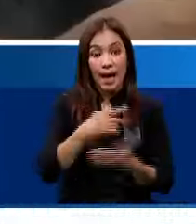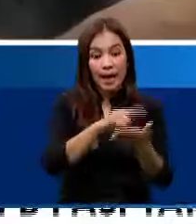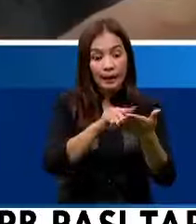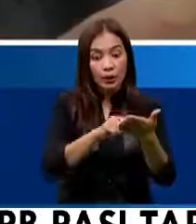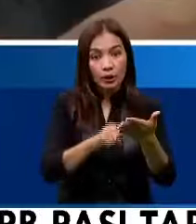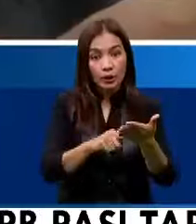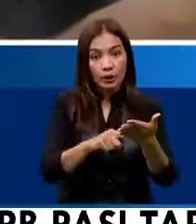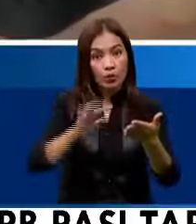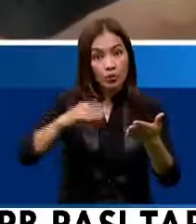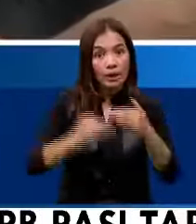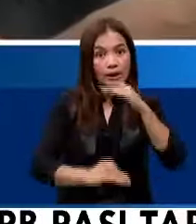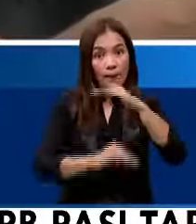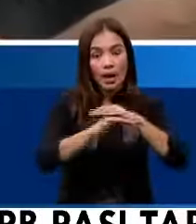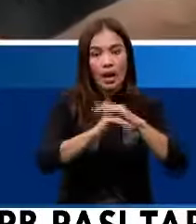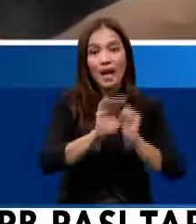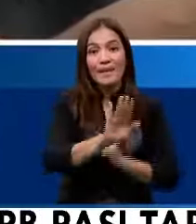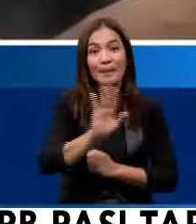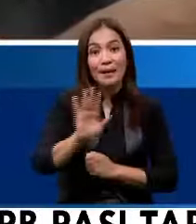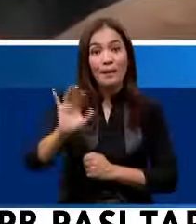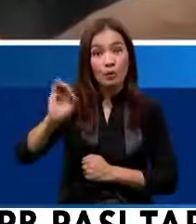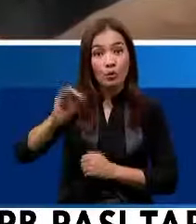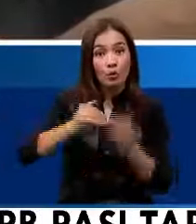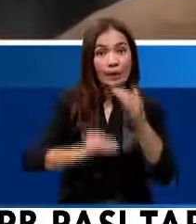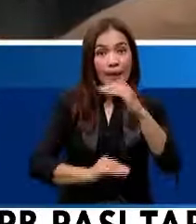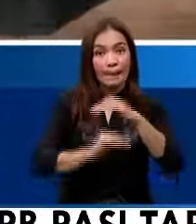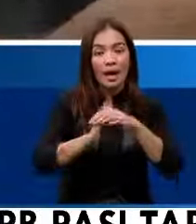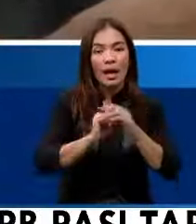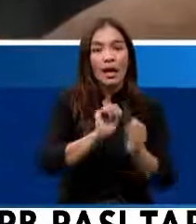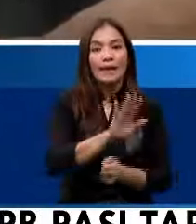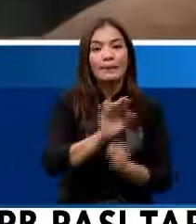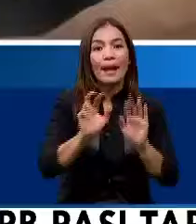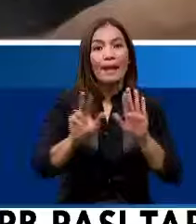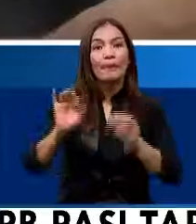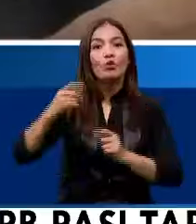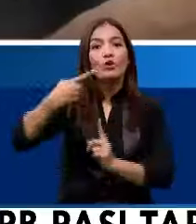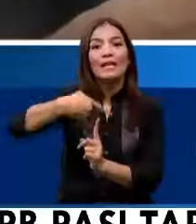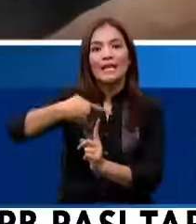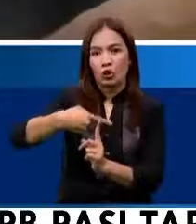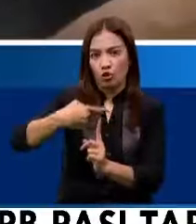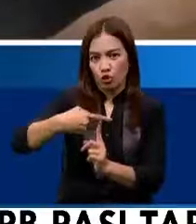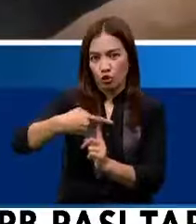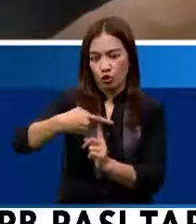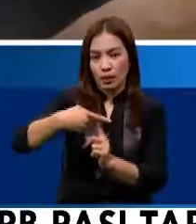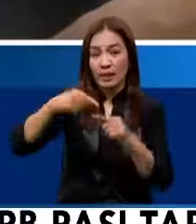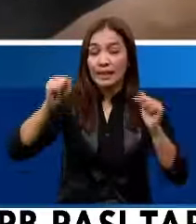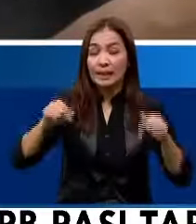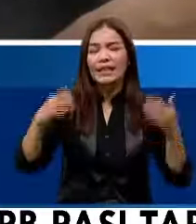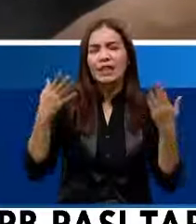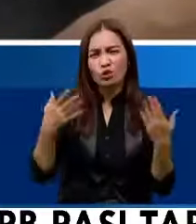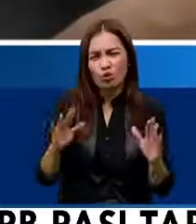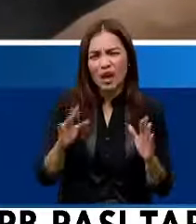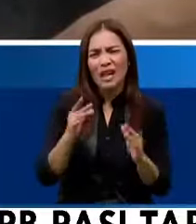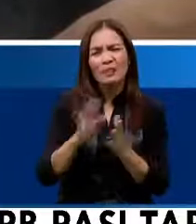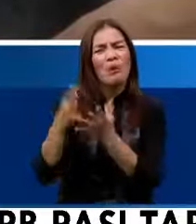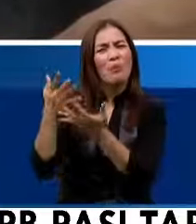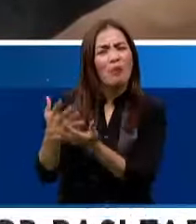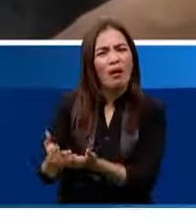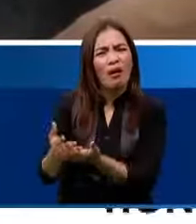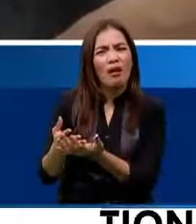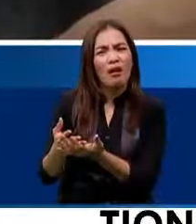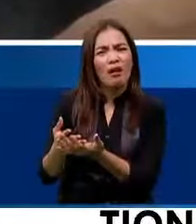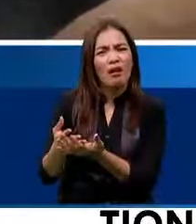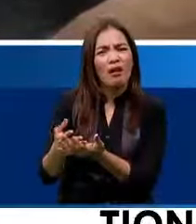itu bisa sampai 550 sampai 580 triliun Nah itu saja sudah menanggung beban defisit sekitar